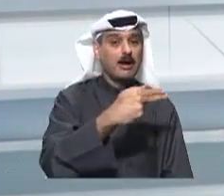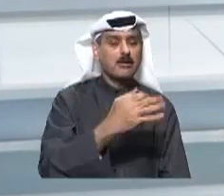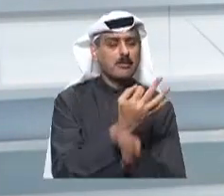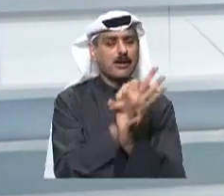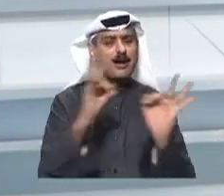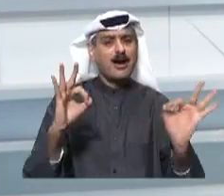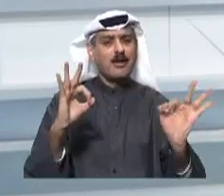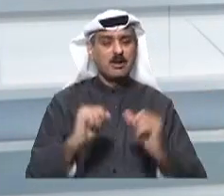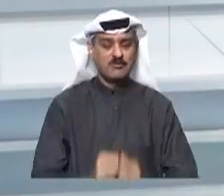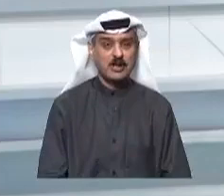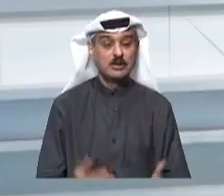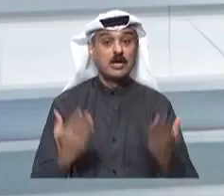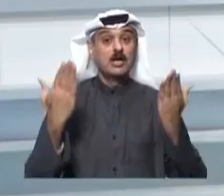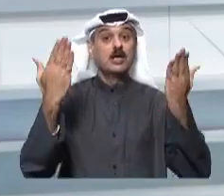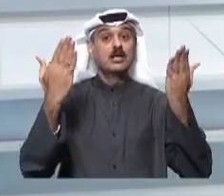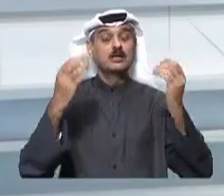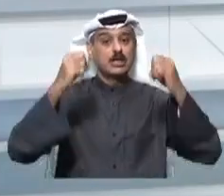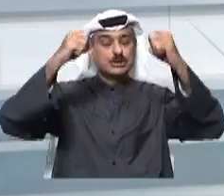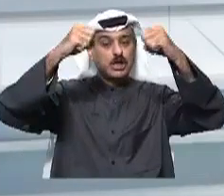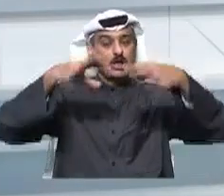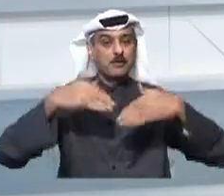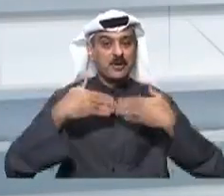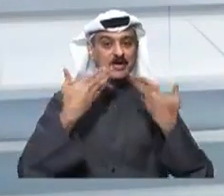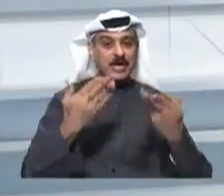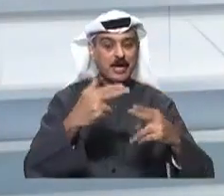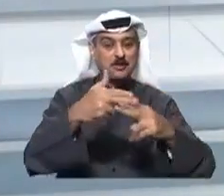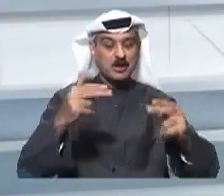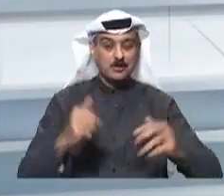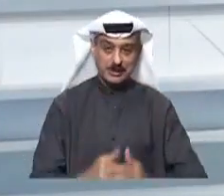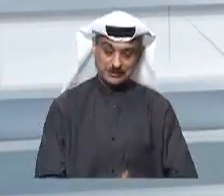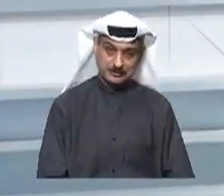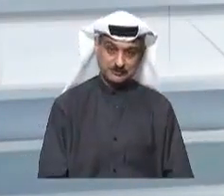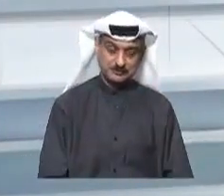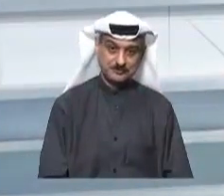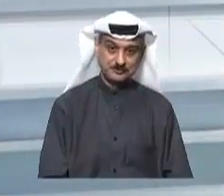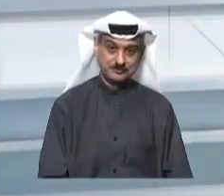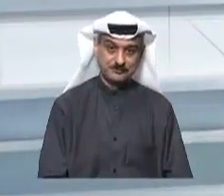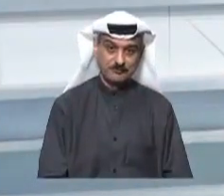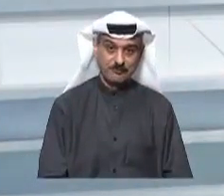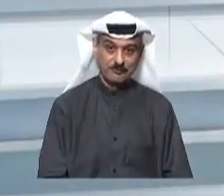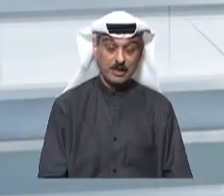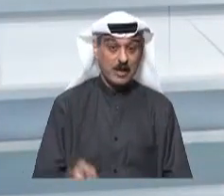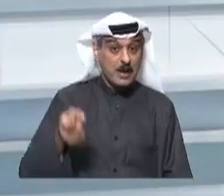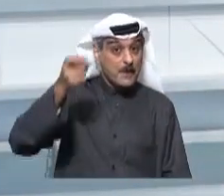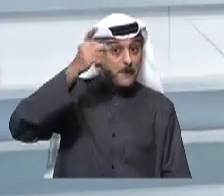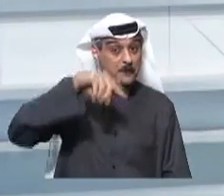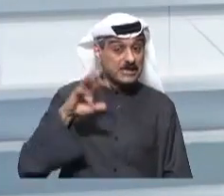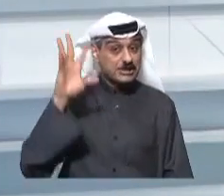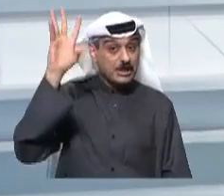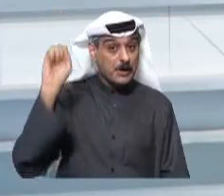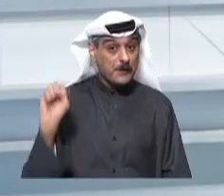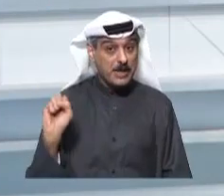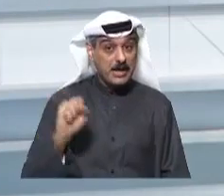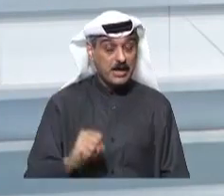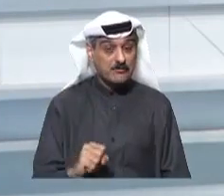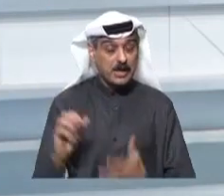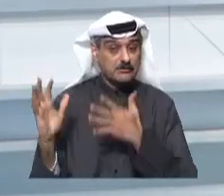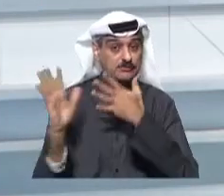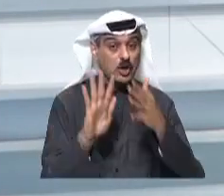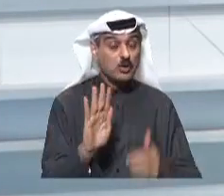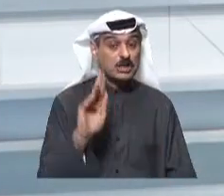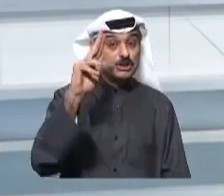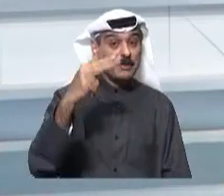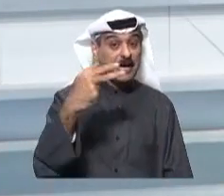ونتمنى ونسأل الله أن تكون أمطار خير على البلاد والعباد. أما في مساء يوم الغد الهواء الشمالي الغربي راح يستمر معنا